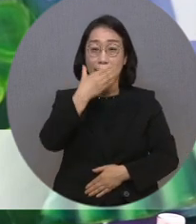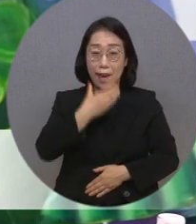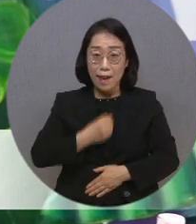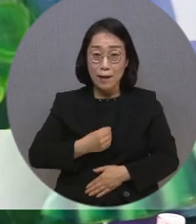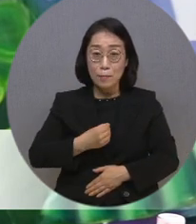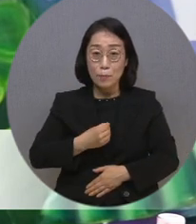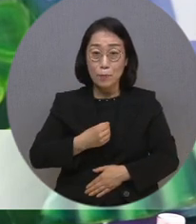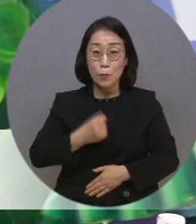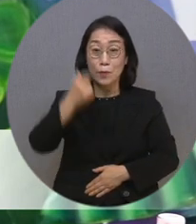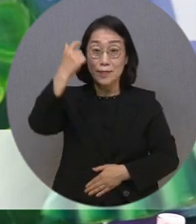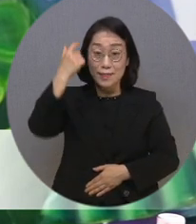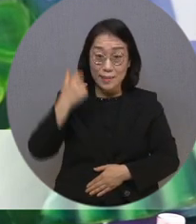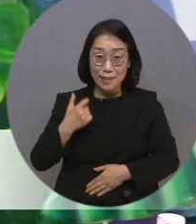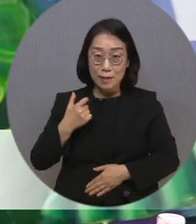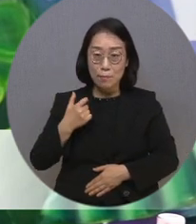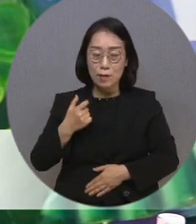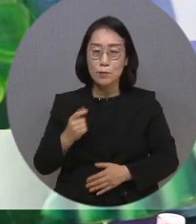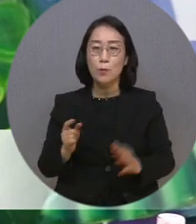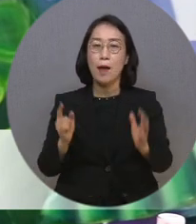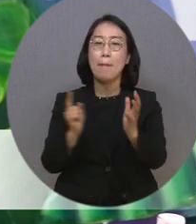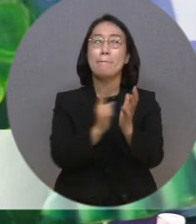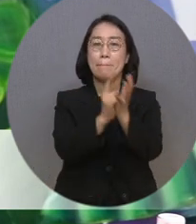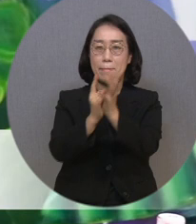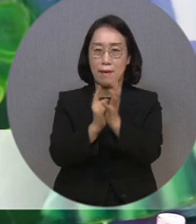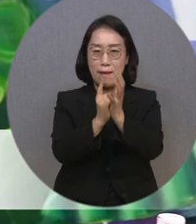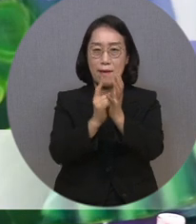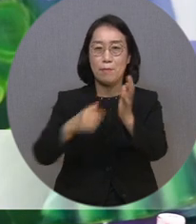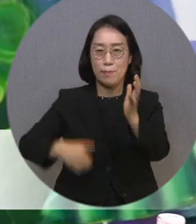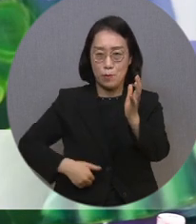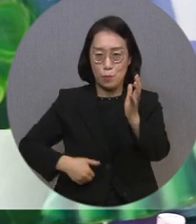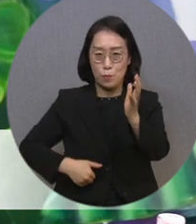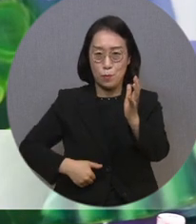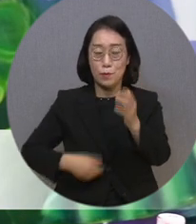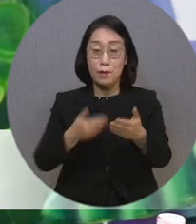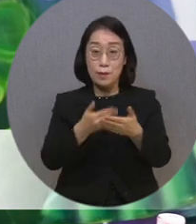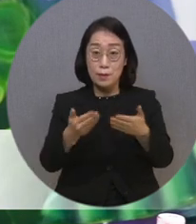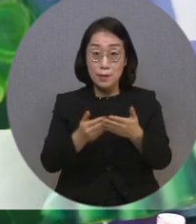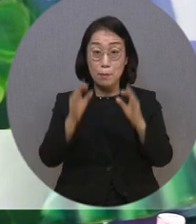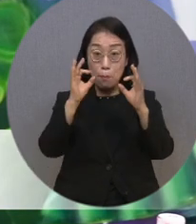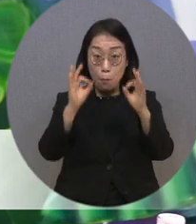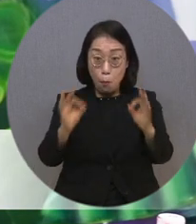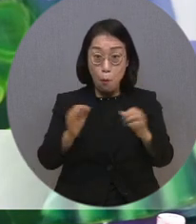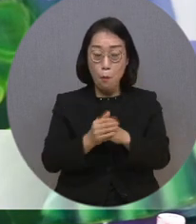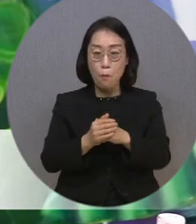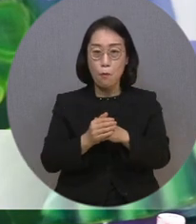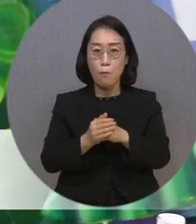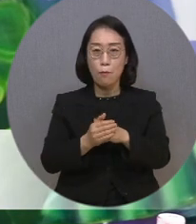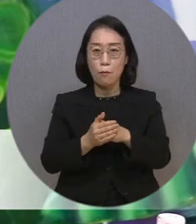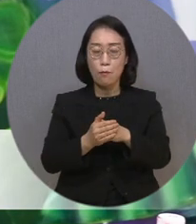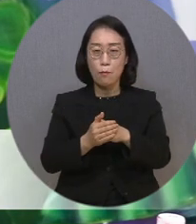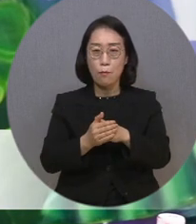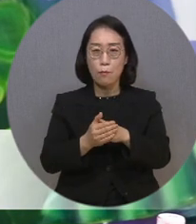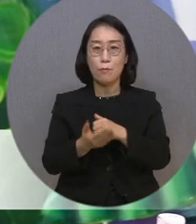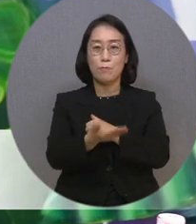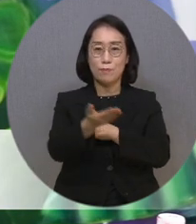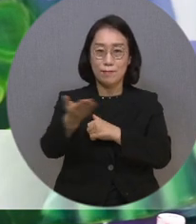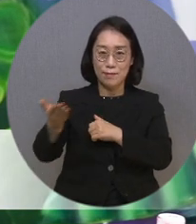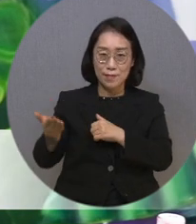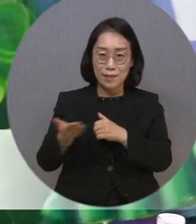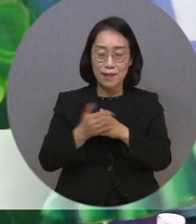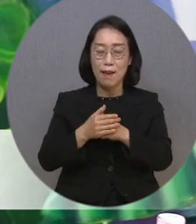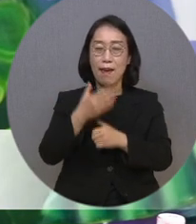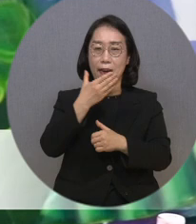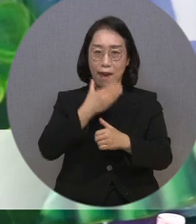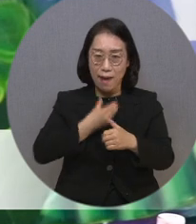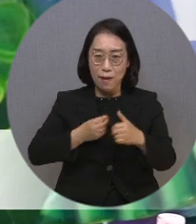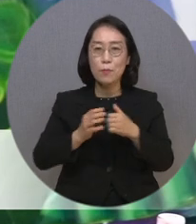위해서는 자연과 함께 해야 된다는 것들이고요. 그다음에 그 그림을 통해서 제 그림을 통해서 그런 그